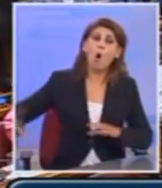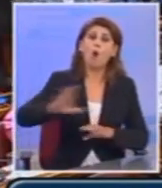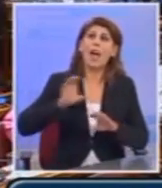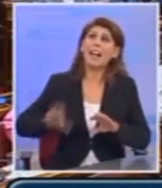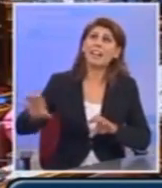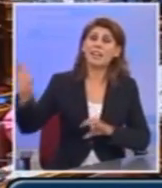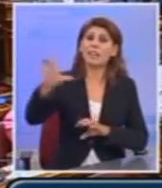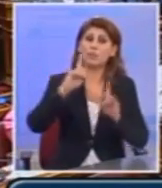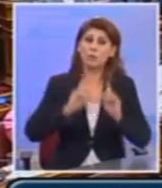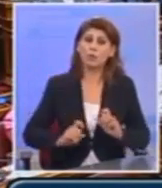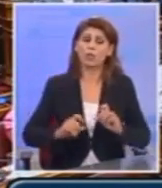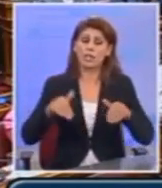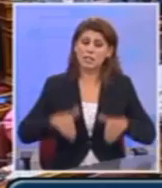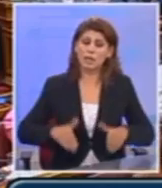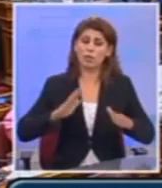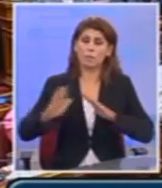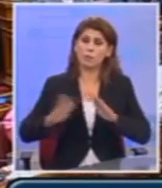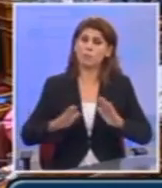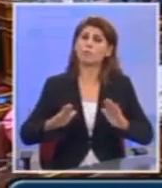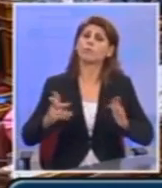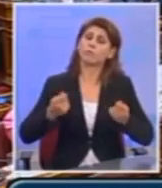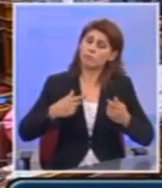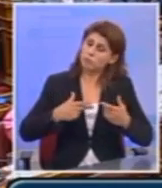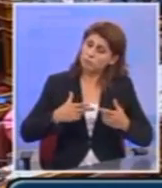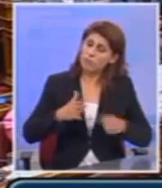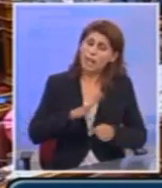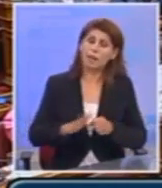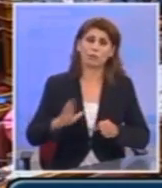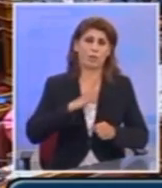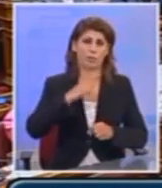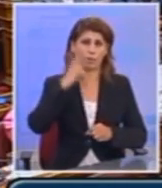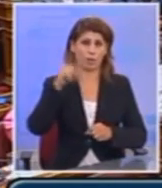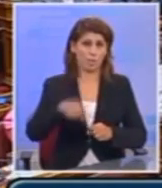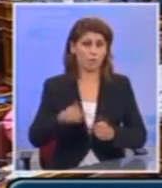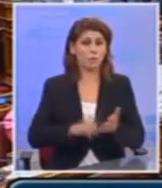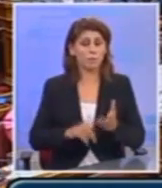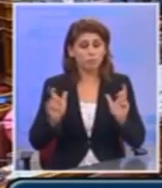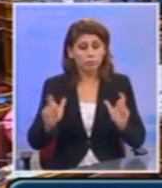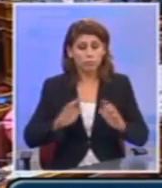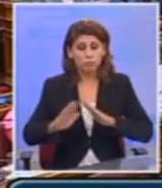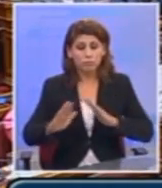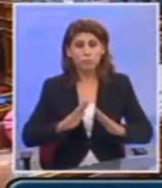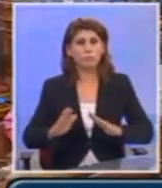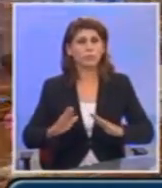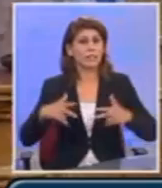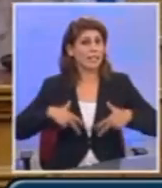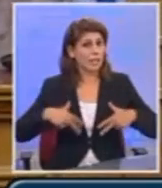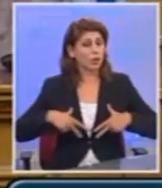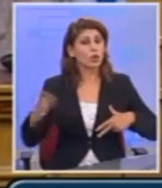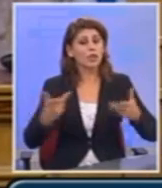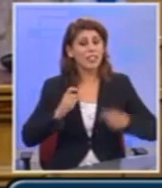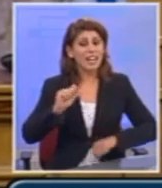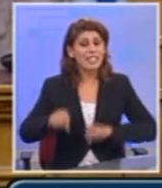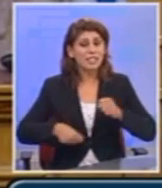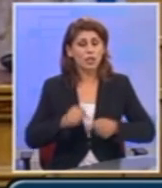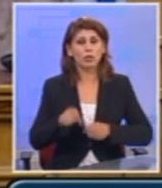σέβονται να προστατεύουν να εκπληρώνουν τα ανθρώπινα δικαιώματα από αυτή την άποψη πρέπει να διασφαλίζουν ότι οποιεσδήποτε δραστηριότητες